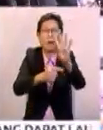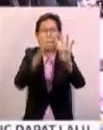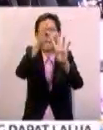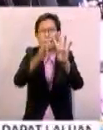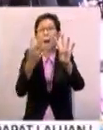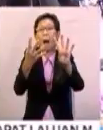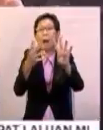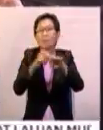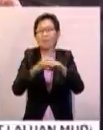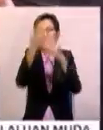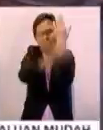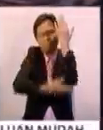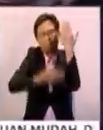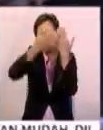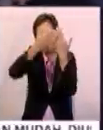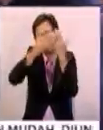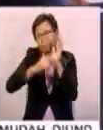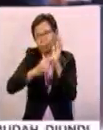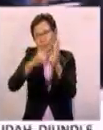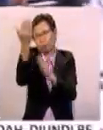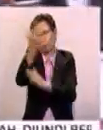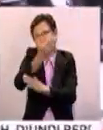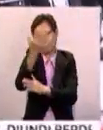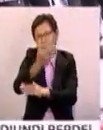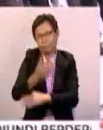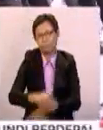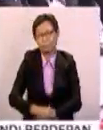April depan di seluruh negara.